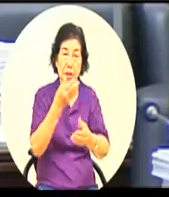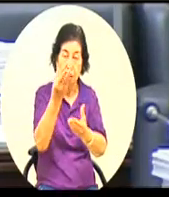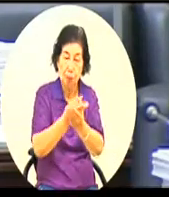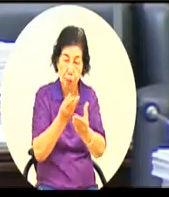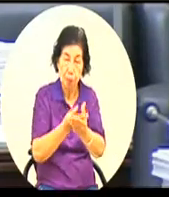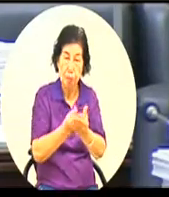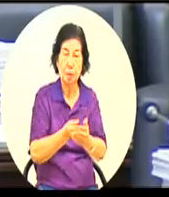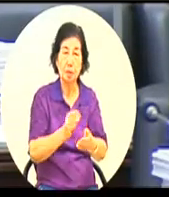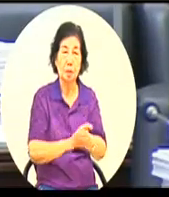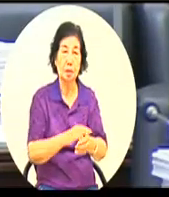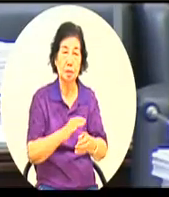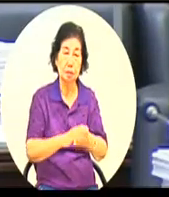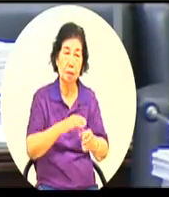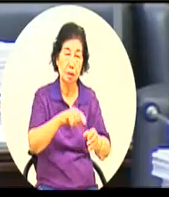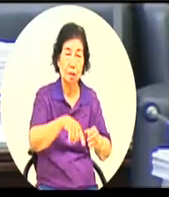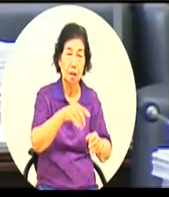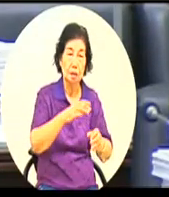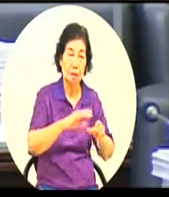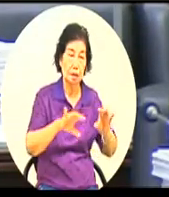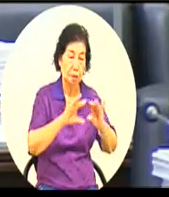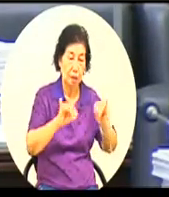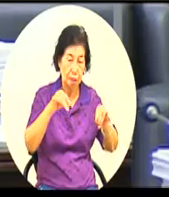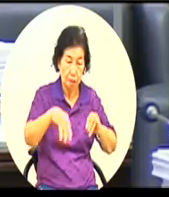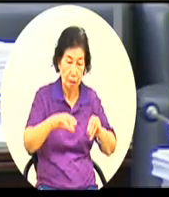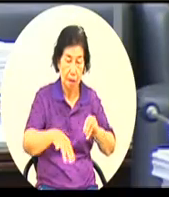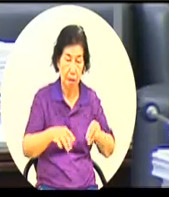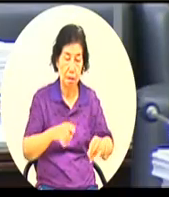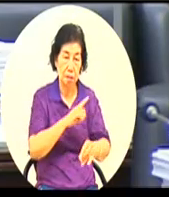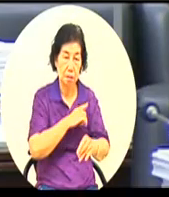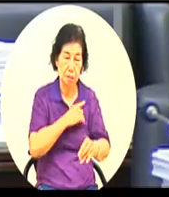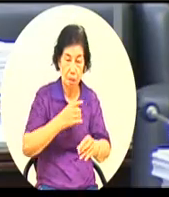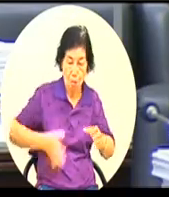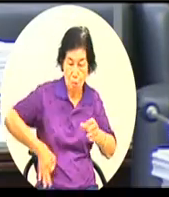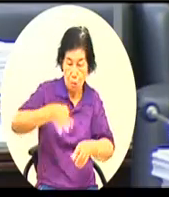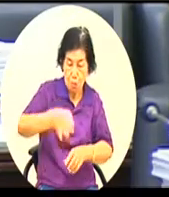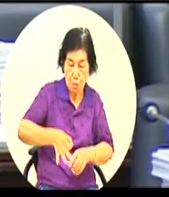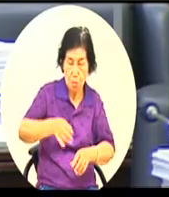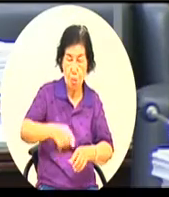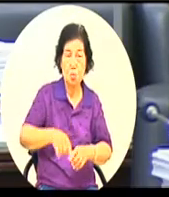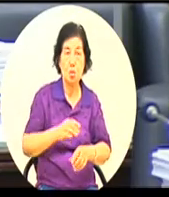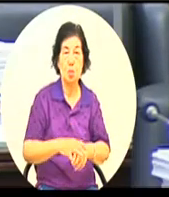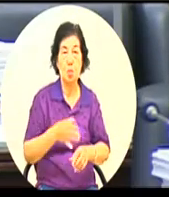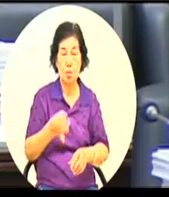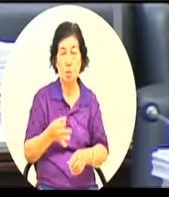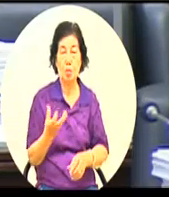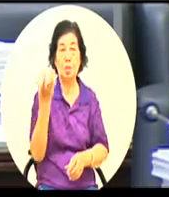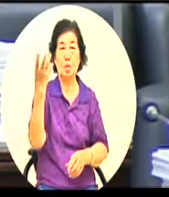这毋是三亿五亿会当解决的呢？啊，